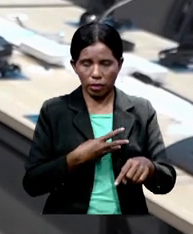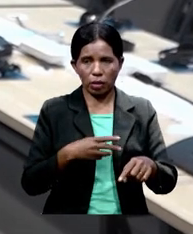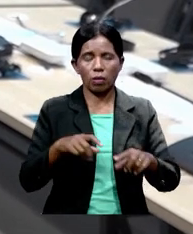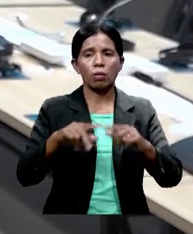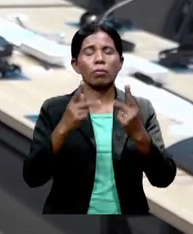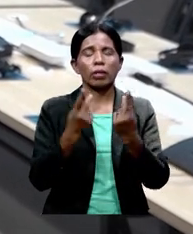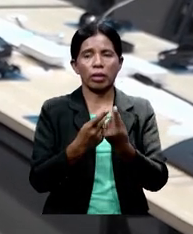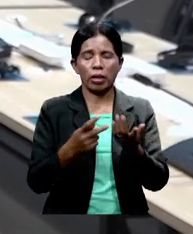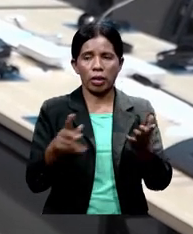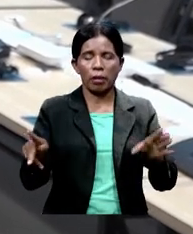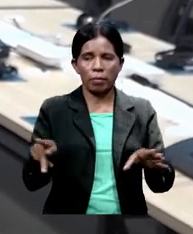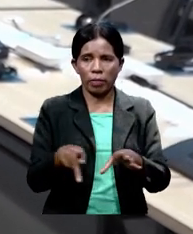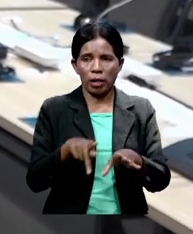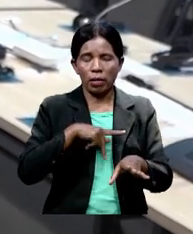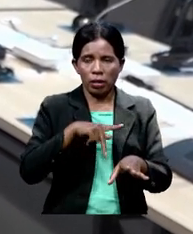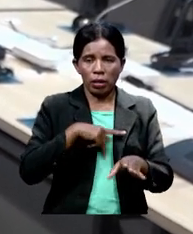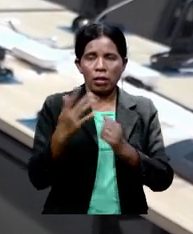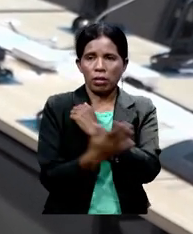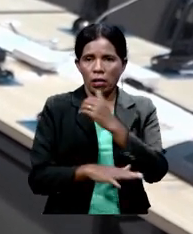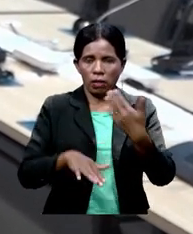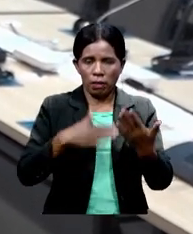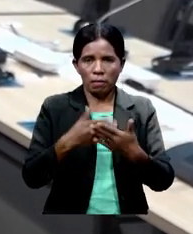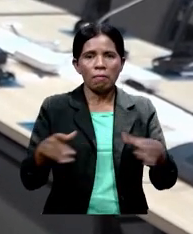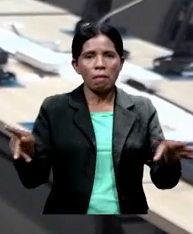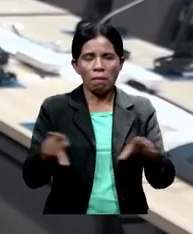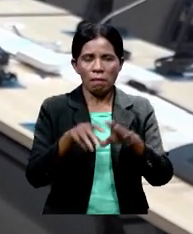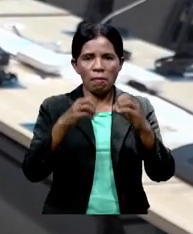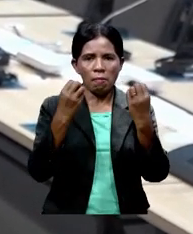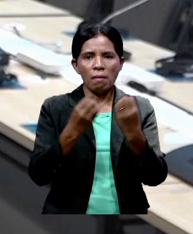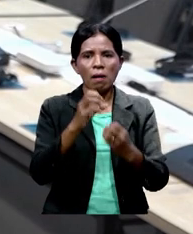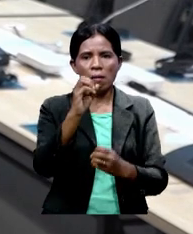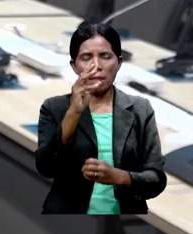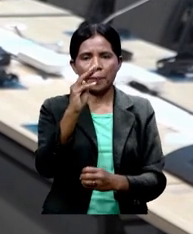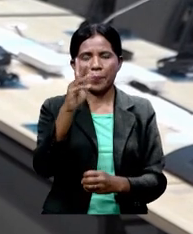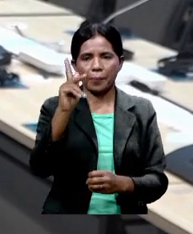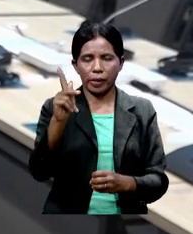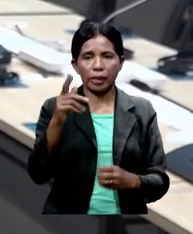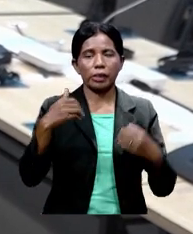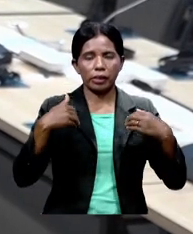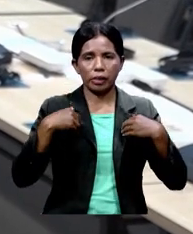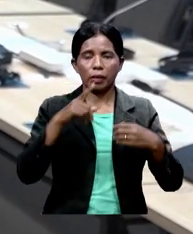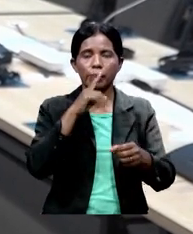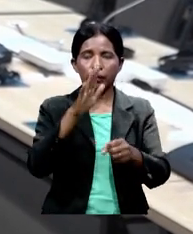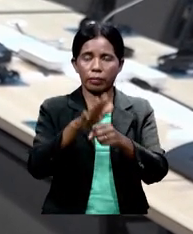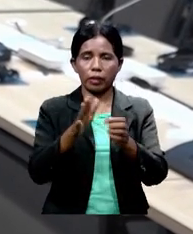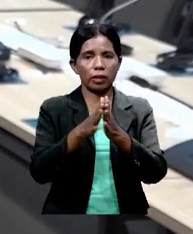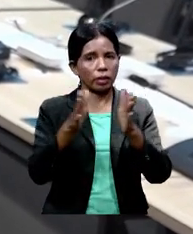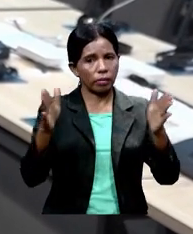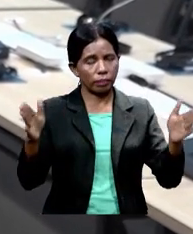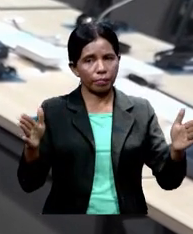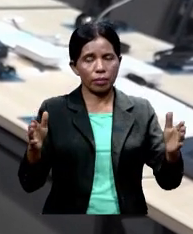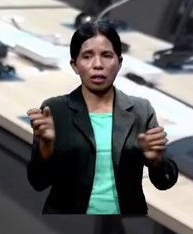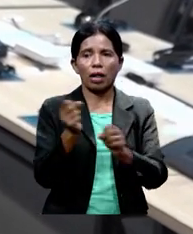katak nasang waktu itu, memang kola parti Organisasi Mundial Komersiu, iha kompromi support atu